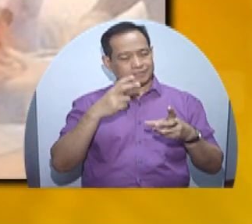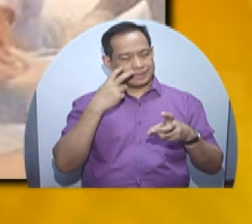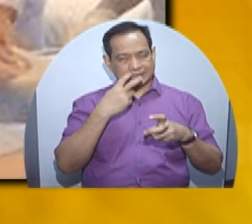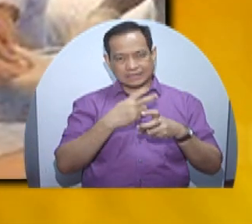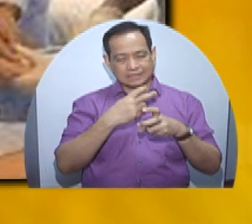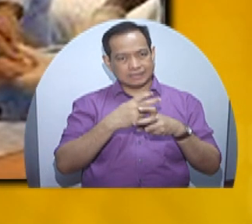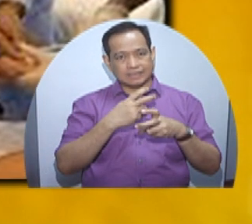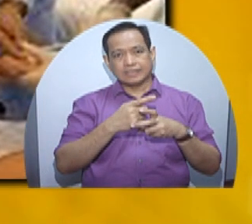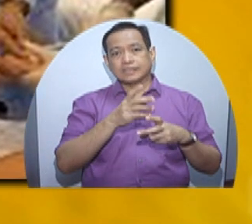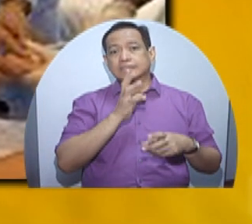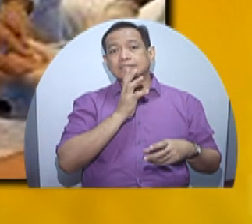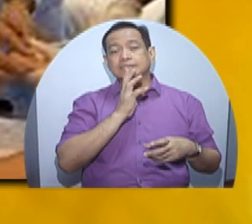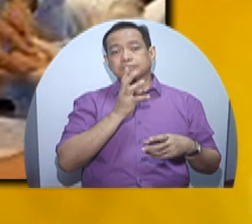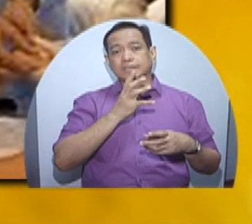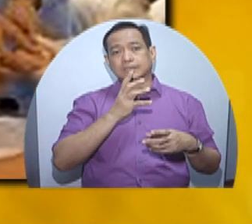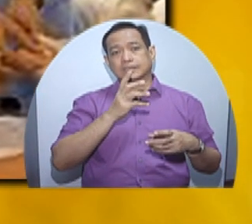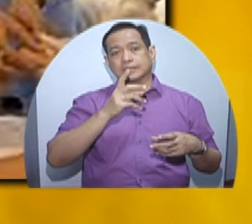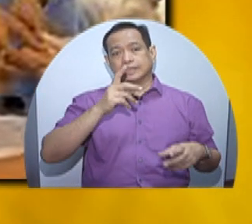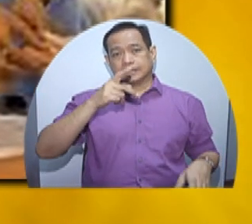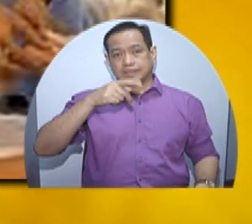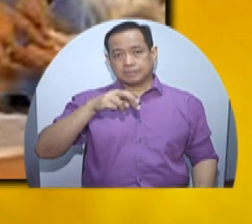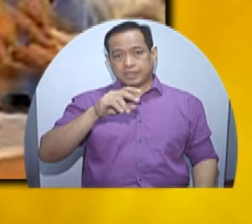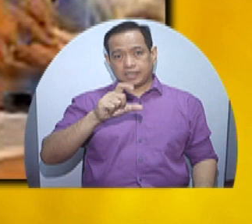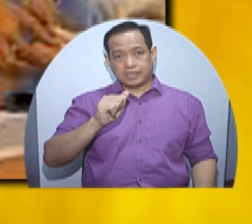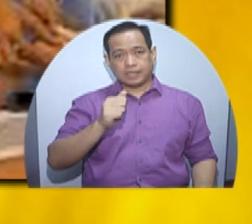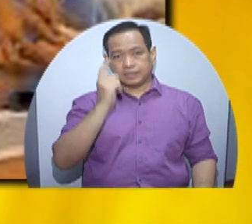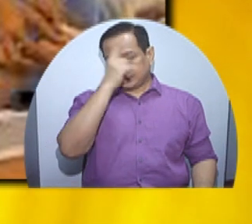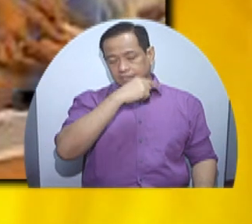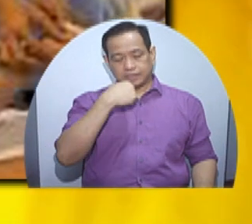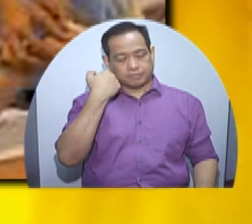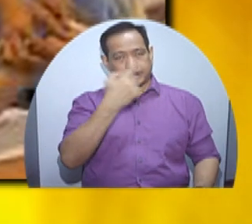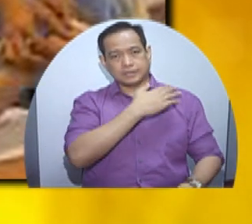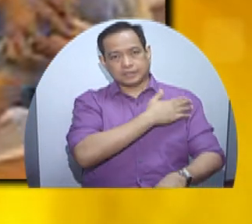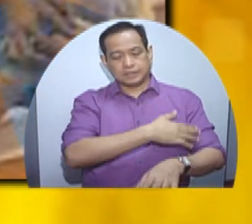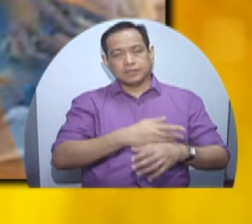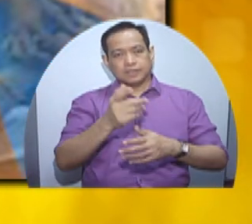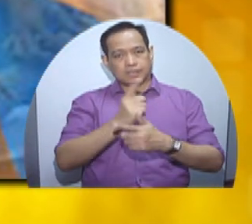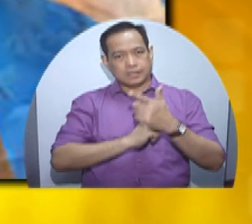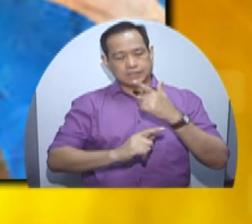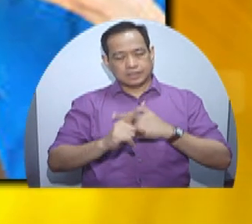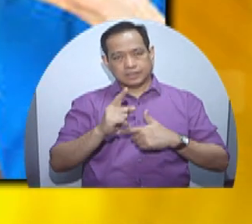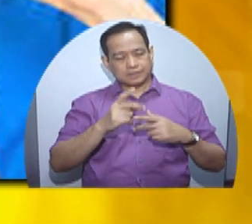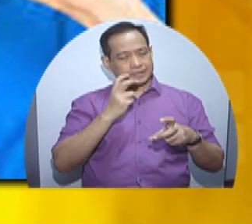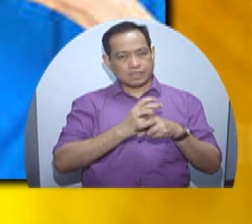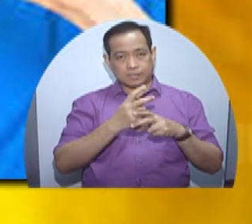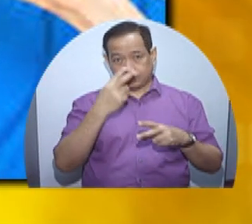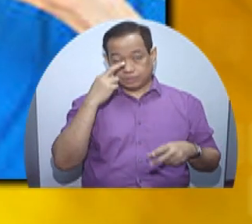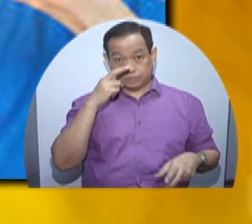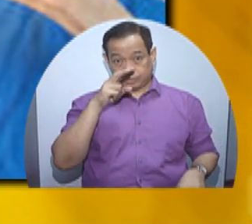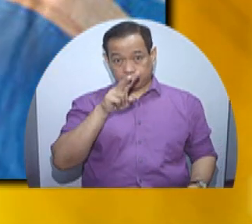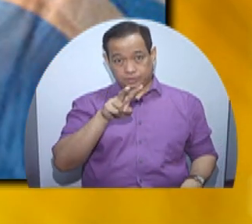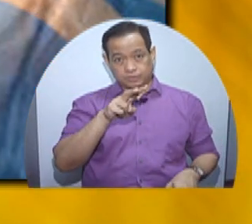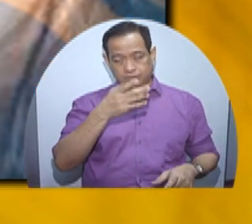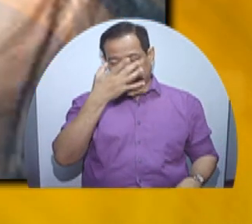pagsasalita, pagkakaparalisa o pamamanhid ng mukha, braso o binti, hirap sa